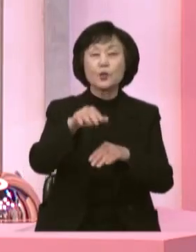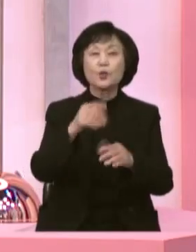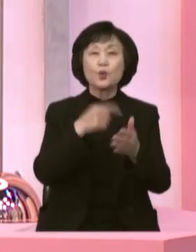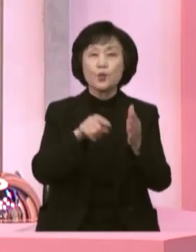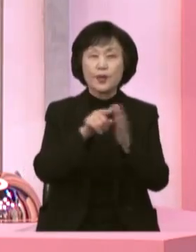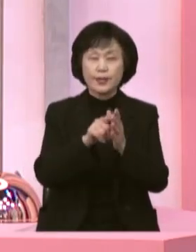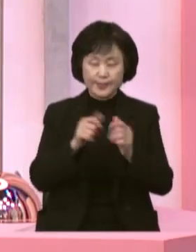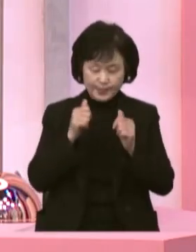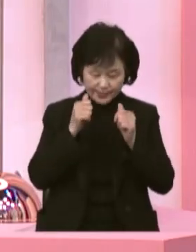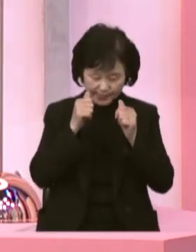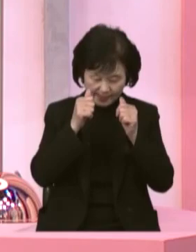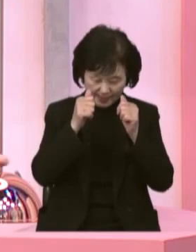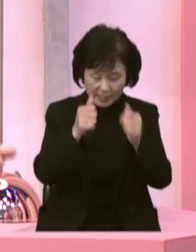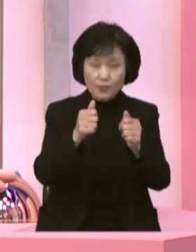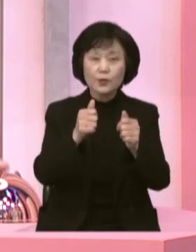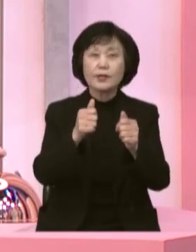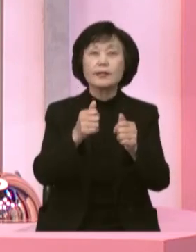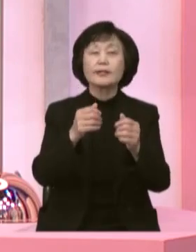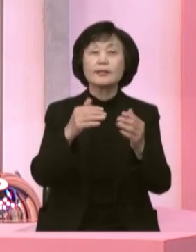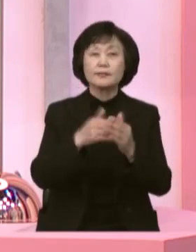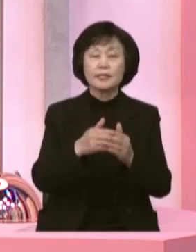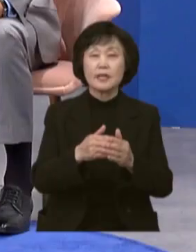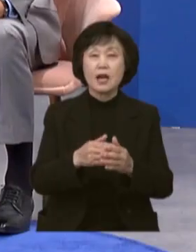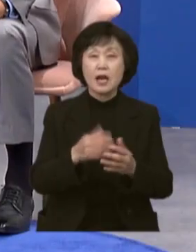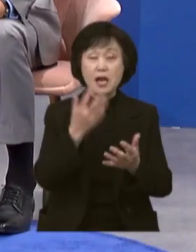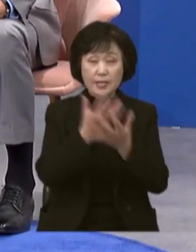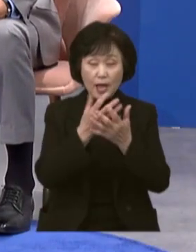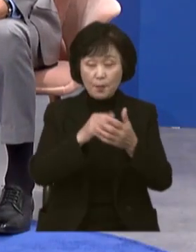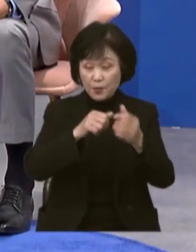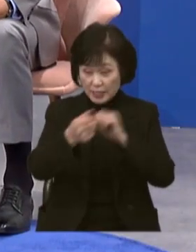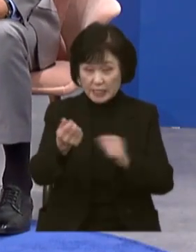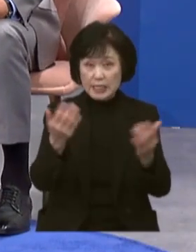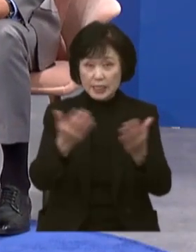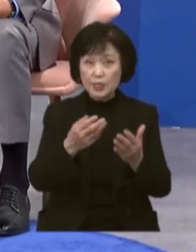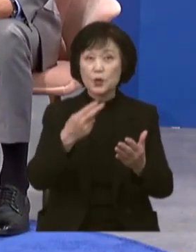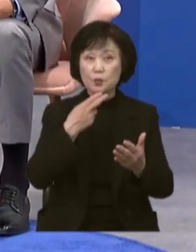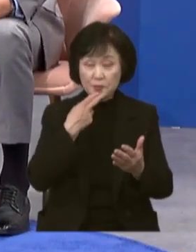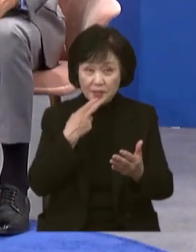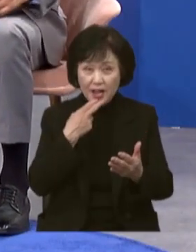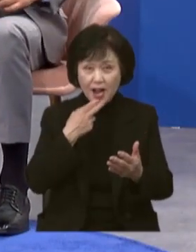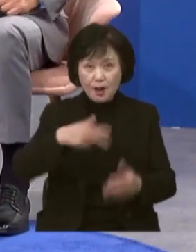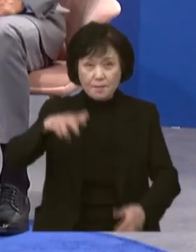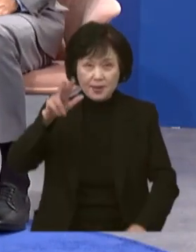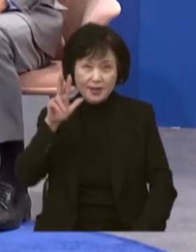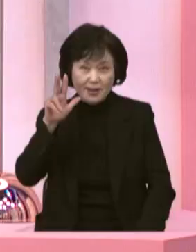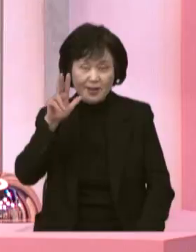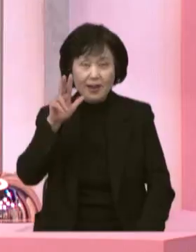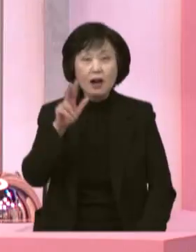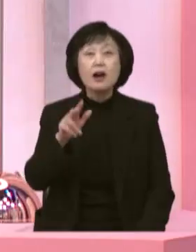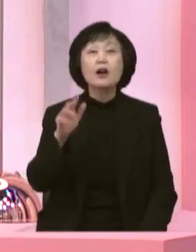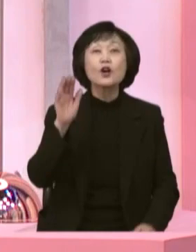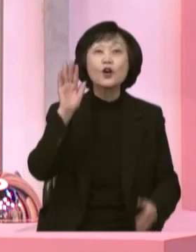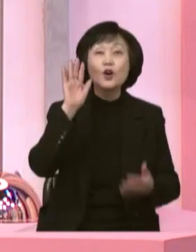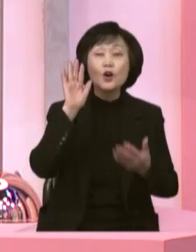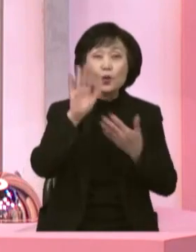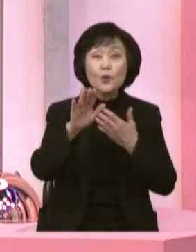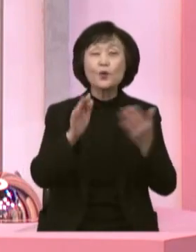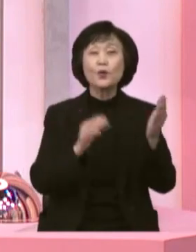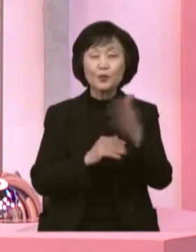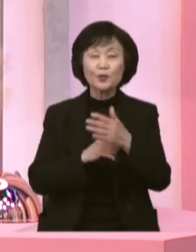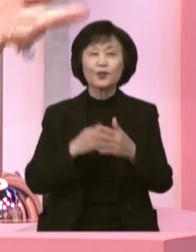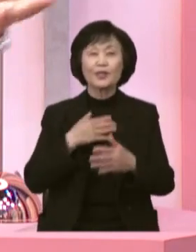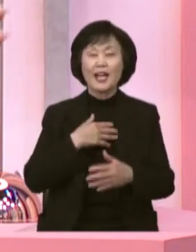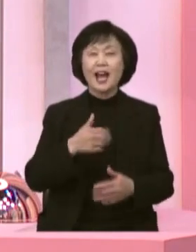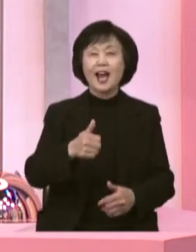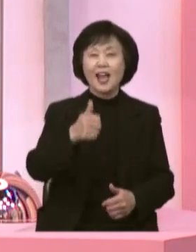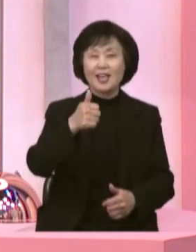못해 노래를 못 그래, 안 되는 게 없으니까 일단. 그놈의 성질머리 때문에 그지. 그렇지. 그랬더니 막 드라마에서도 막 주말 연속곡 일일